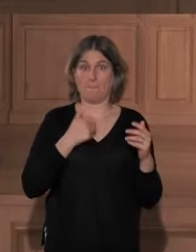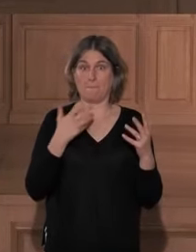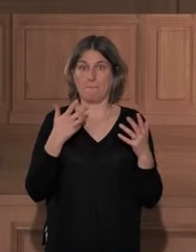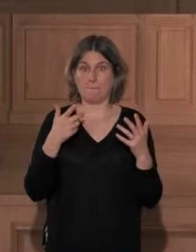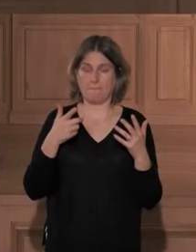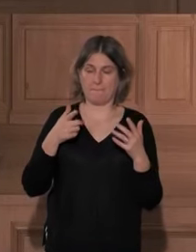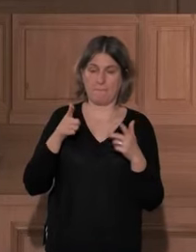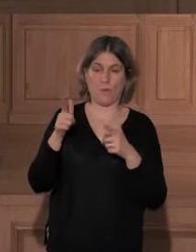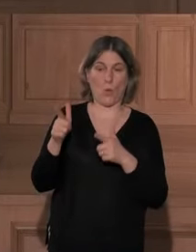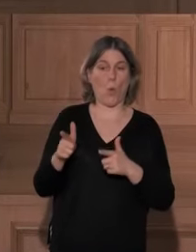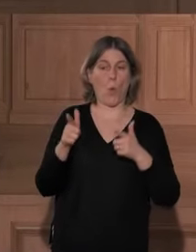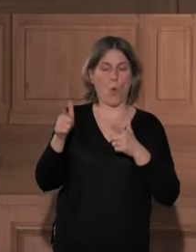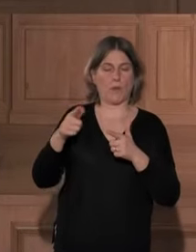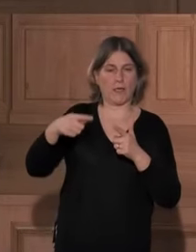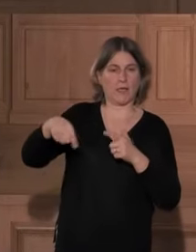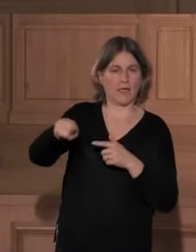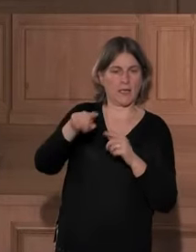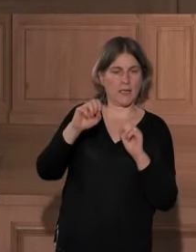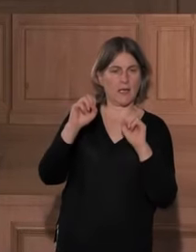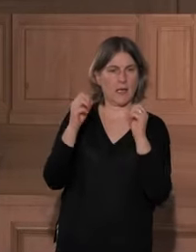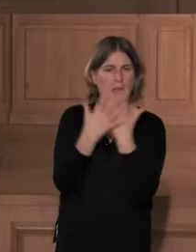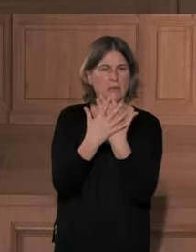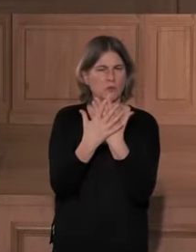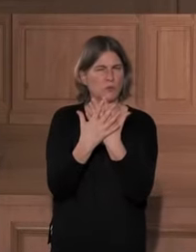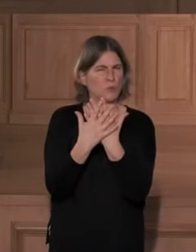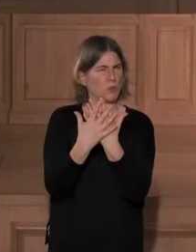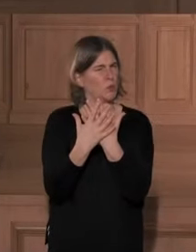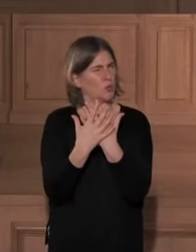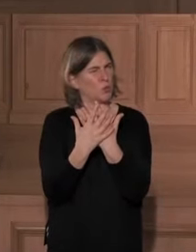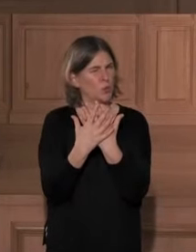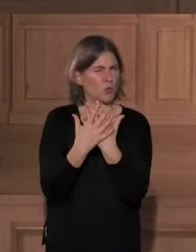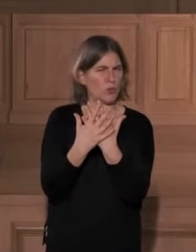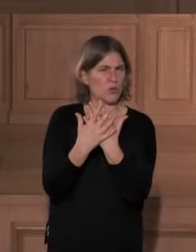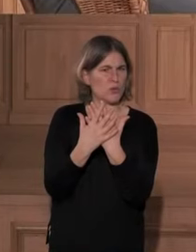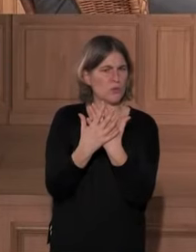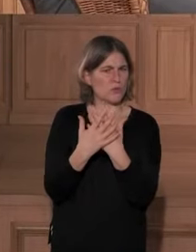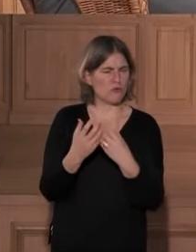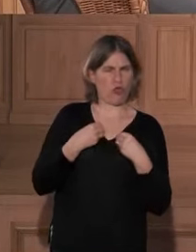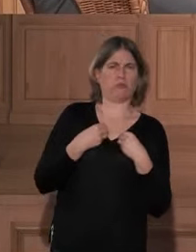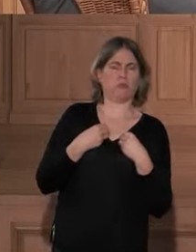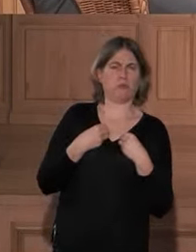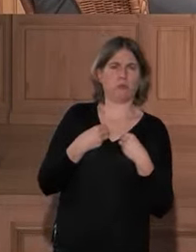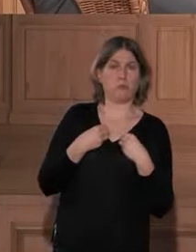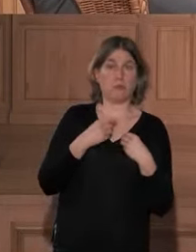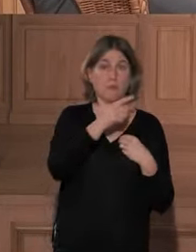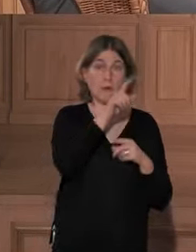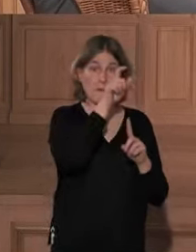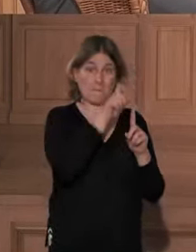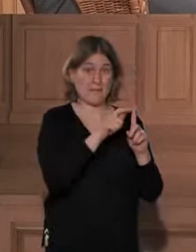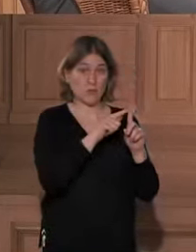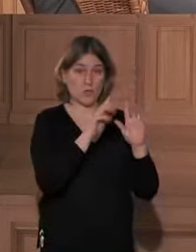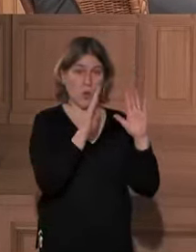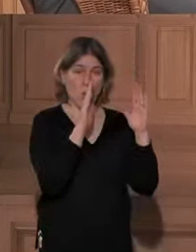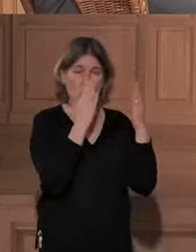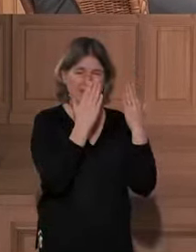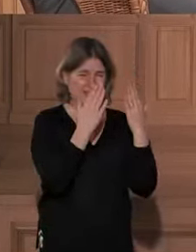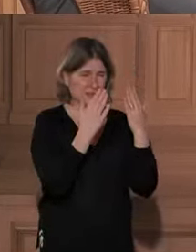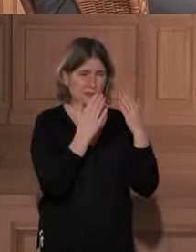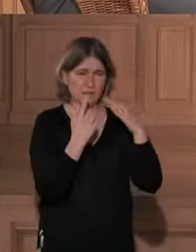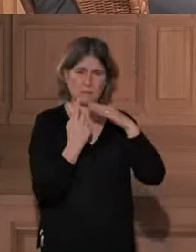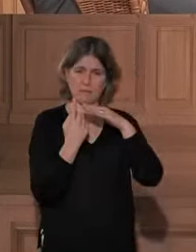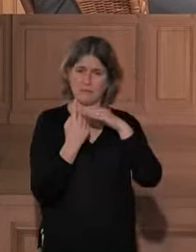l'acolo qui est pour moi pas très bonne. C'est-à-dire que je me rends compte que l'autiste est vraiment seul et